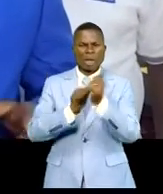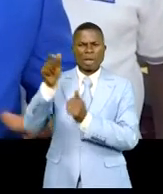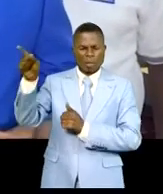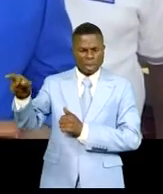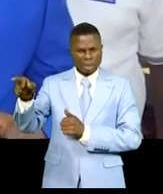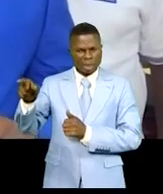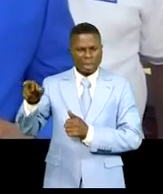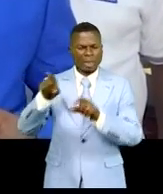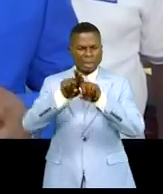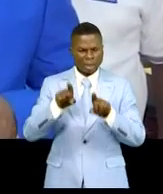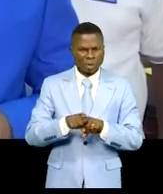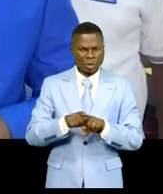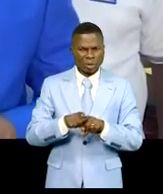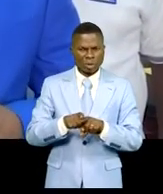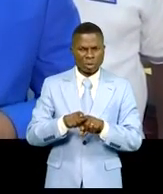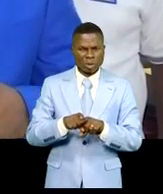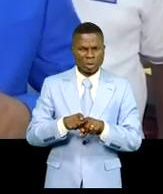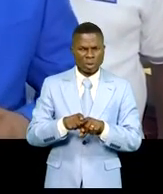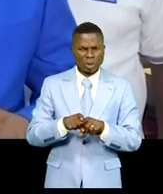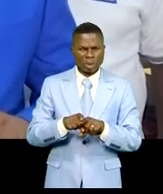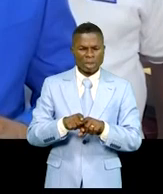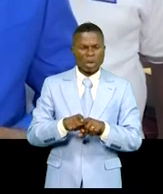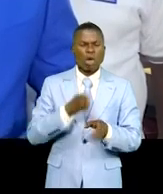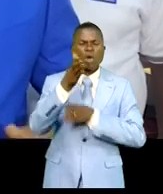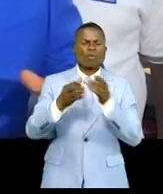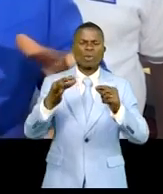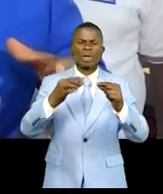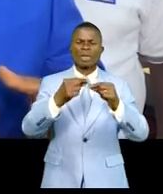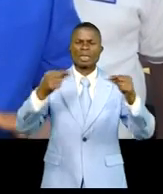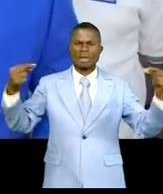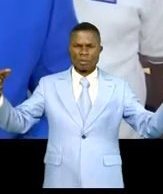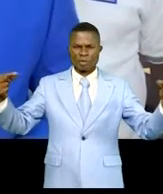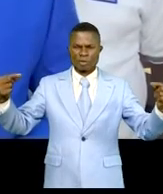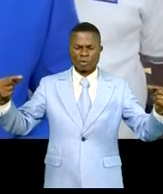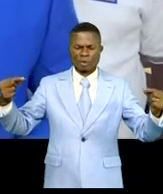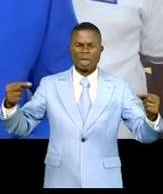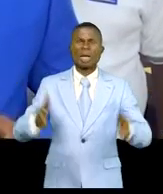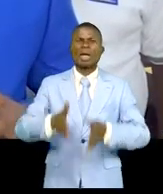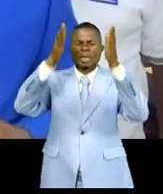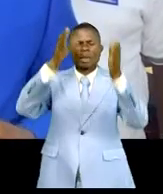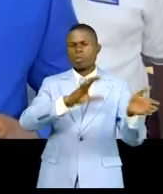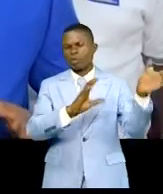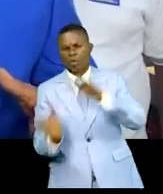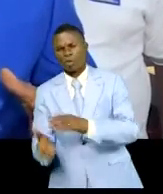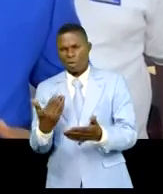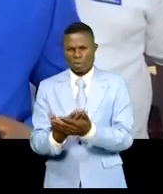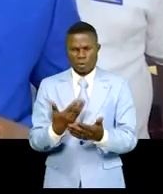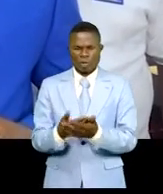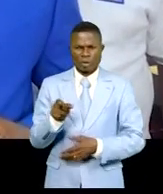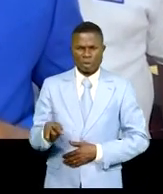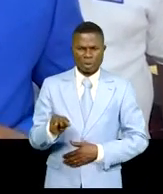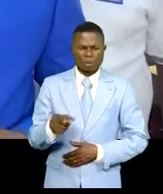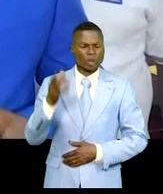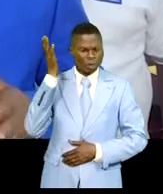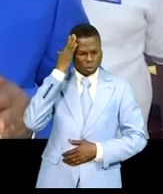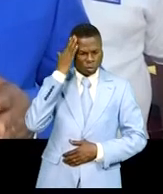train de chercher, qui sont en train de prendre les câbles de SNEL et les fondre rapidement. Tous ces gens-là, nous sommes suffisamment